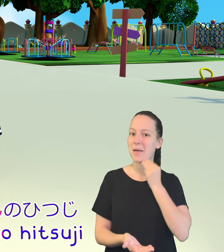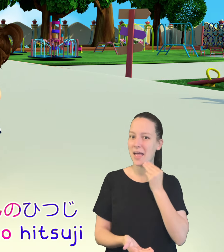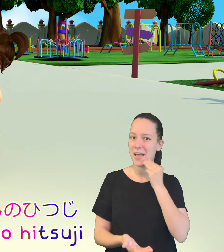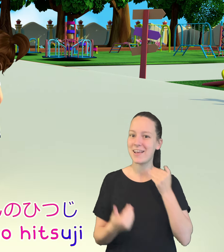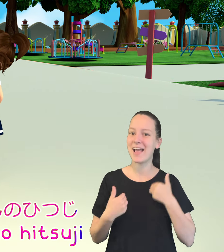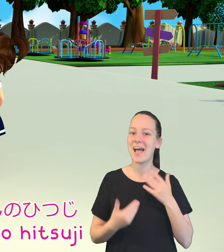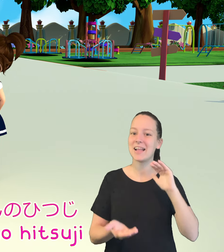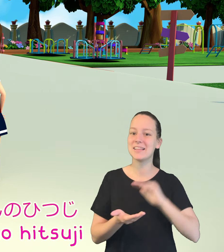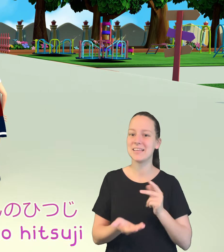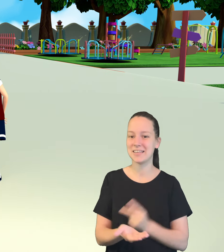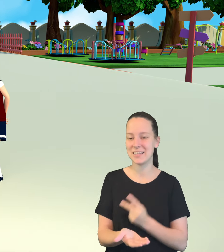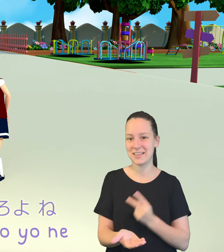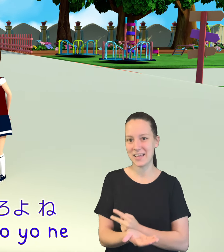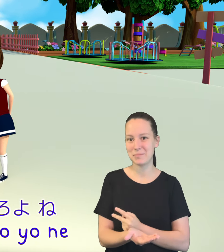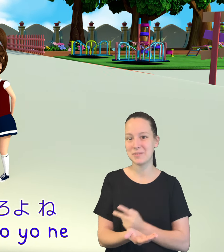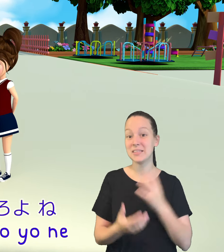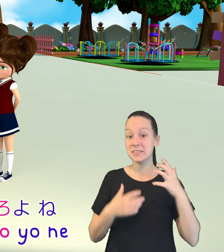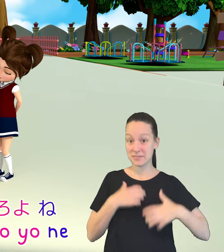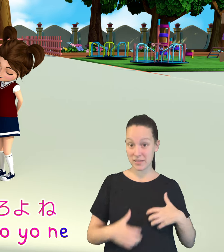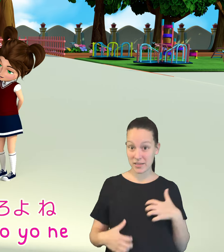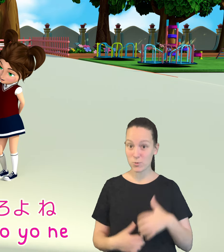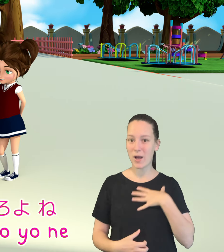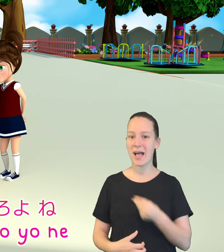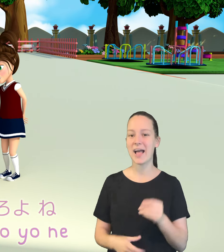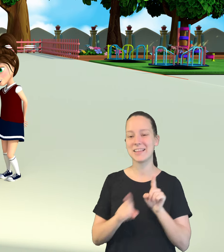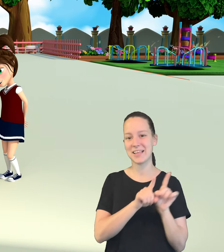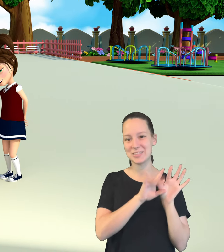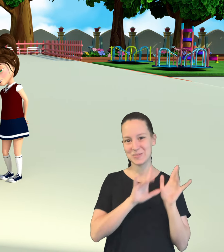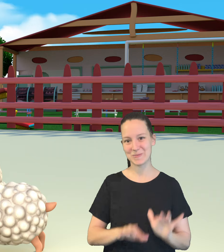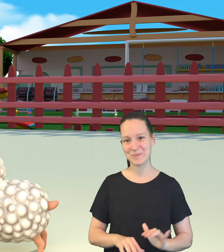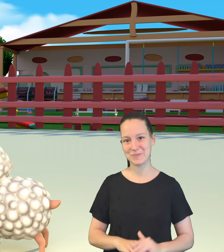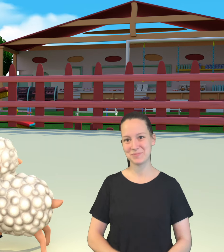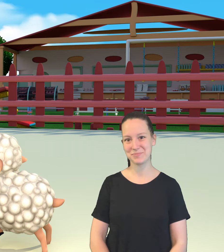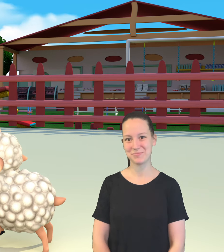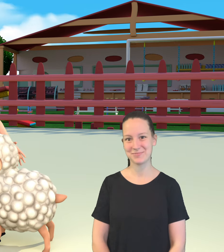メリさんの羊真白よ